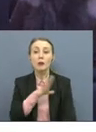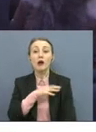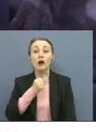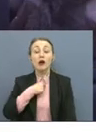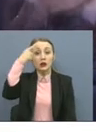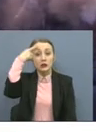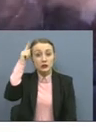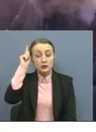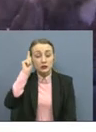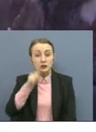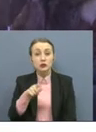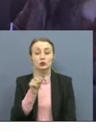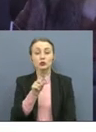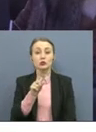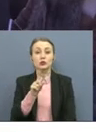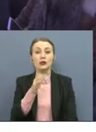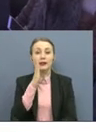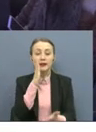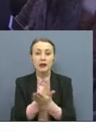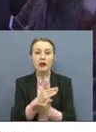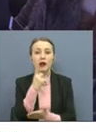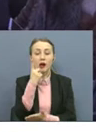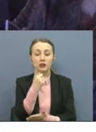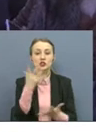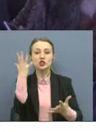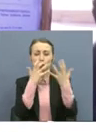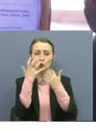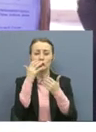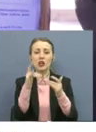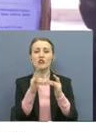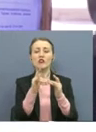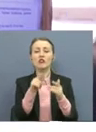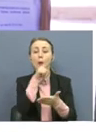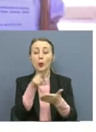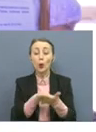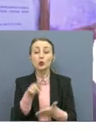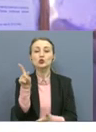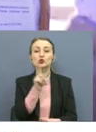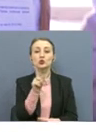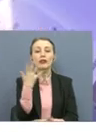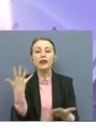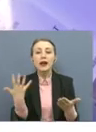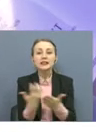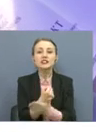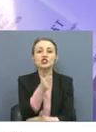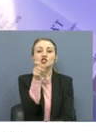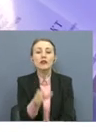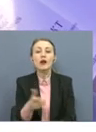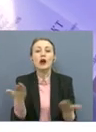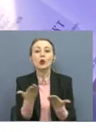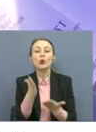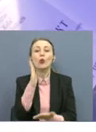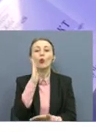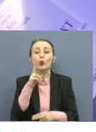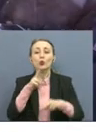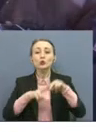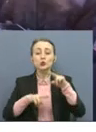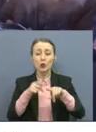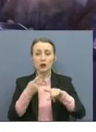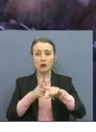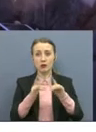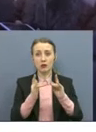серьезный вопрос, надо вовремя провести конкурсную процедуру для того, чтобы в этом году начать и в этом году закончить. Чтобы не получилось, чтобы этот мост,